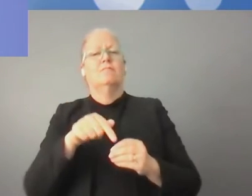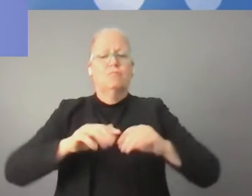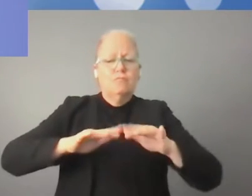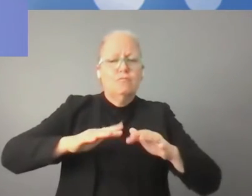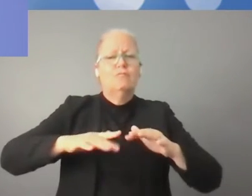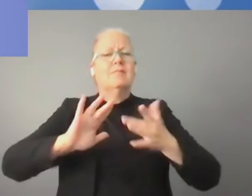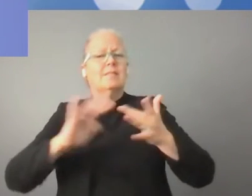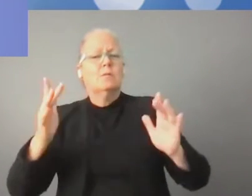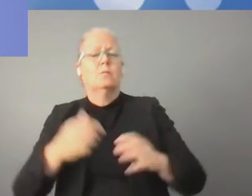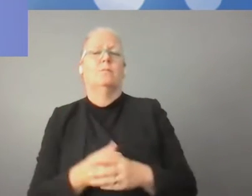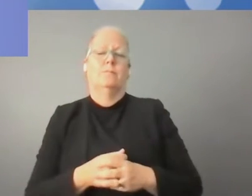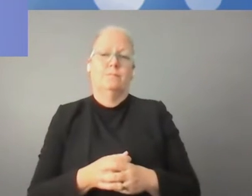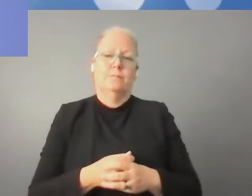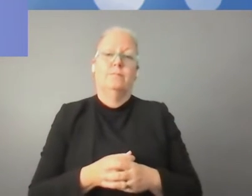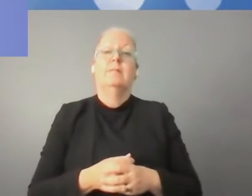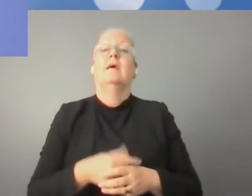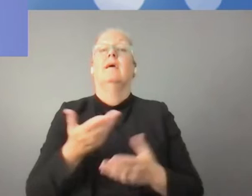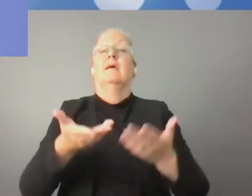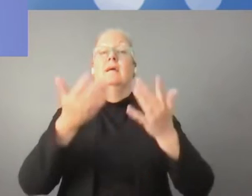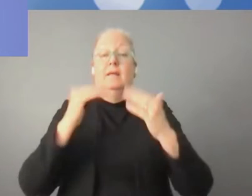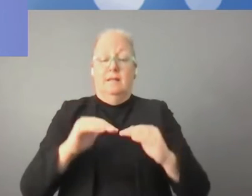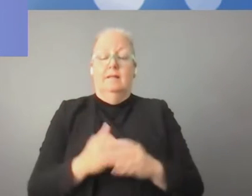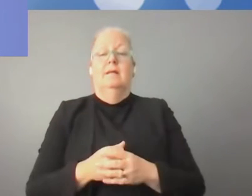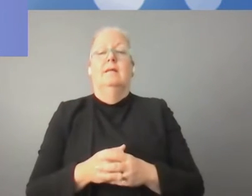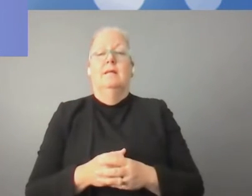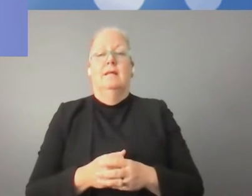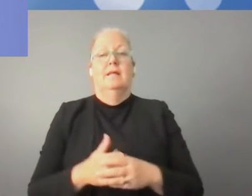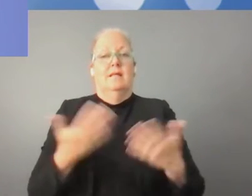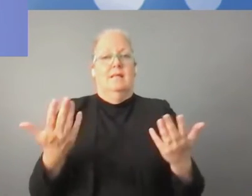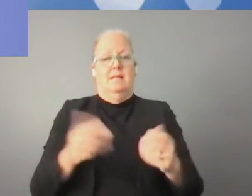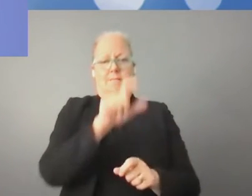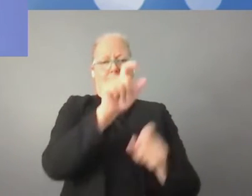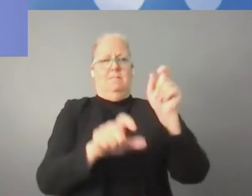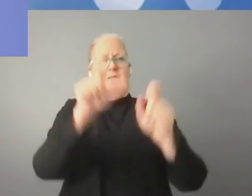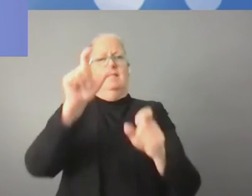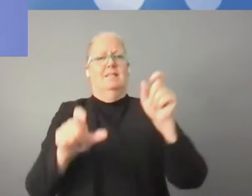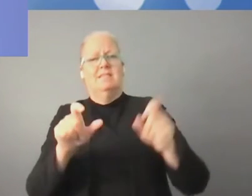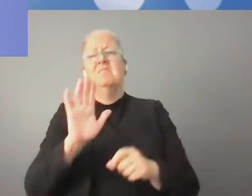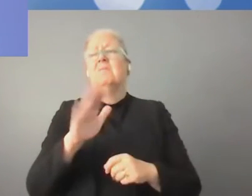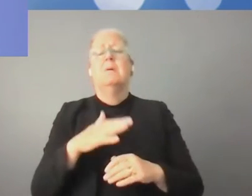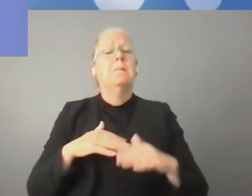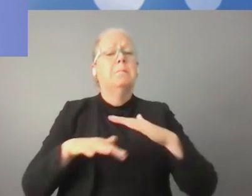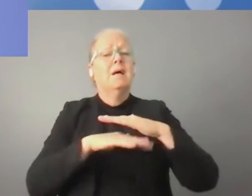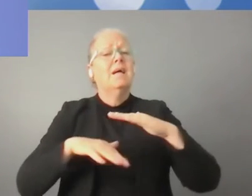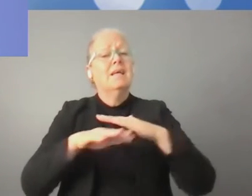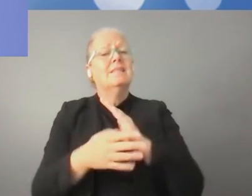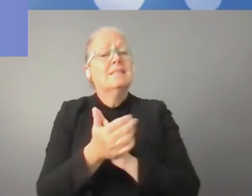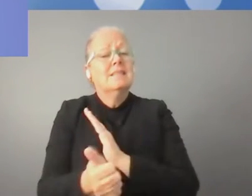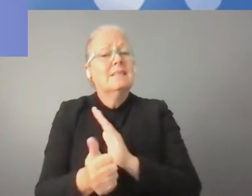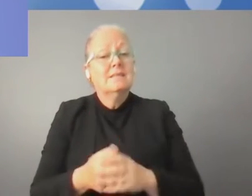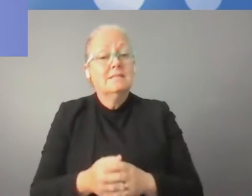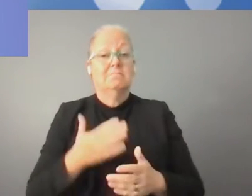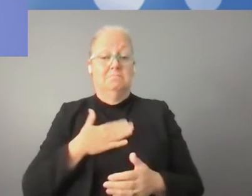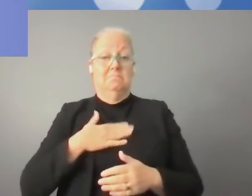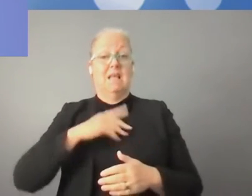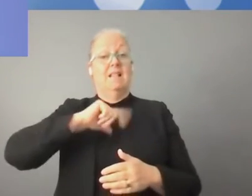квалифицированные сотрудники. Отсюда необходимость работать над совершенствованием этих кадров.